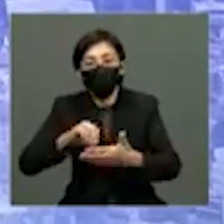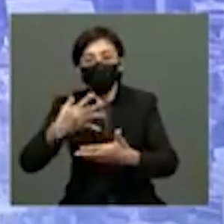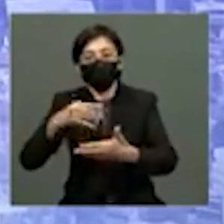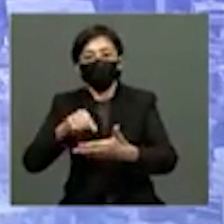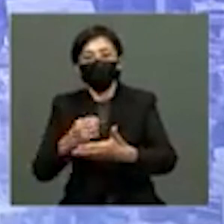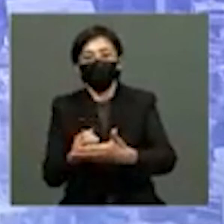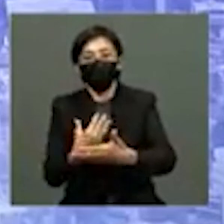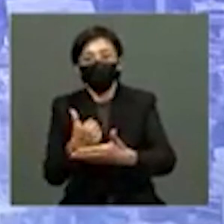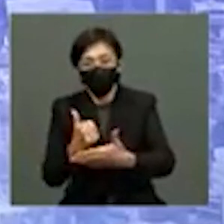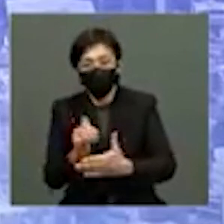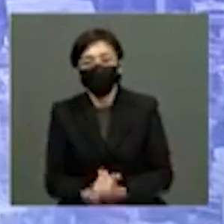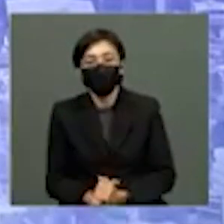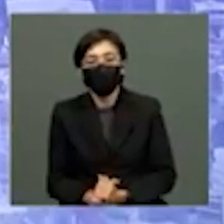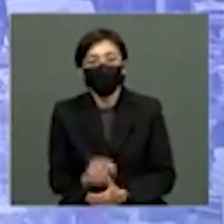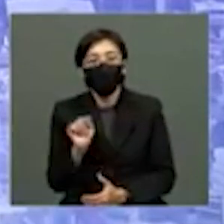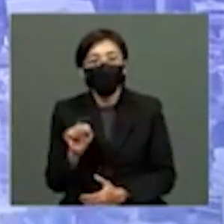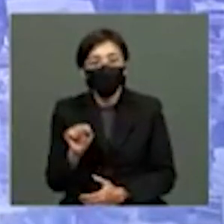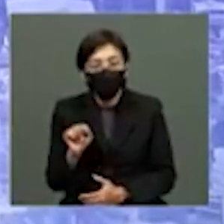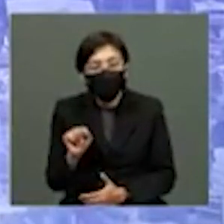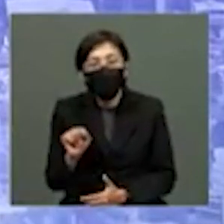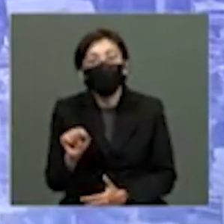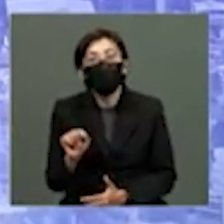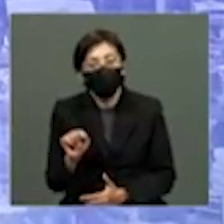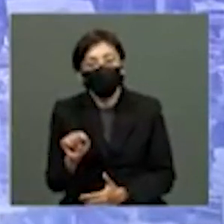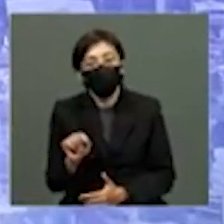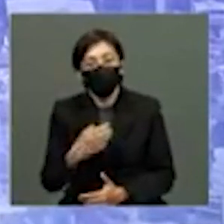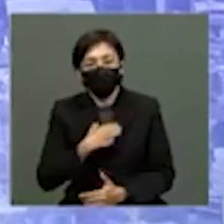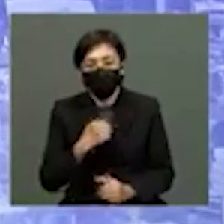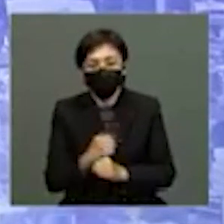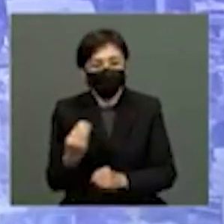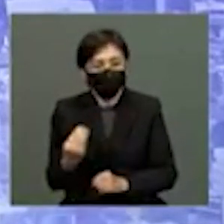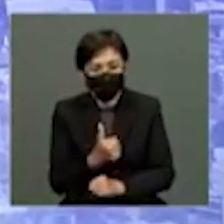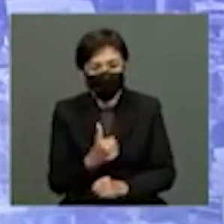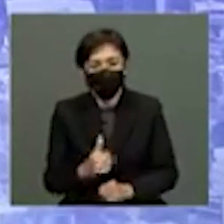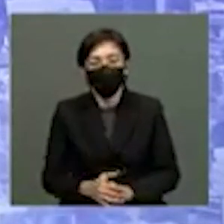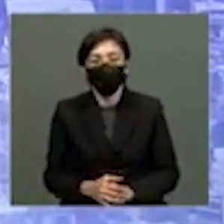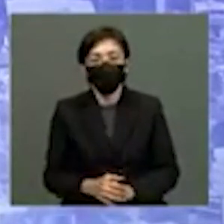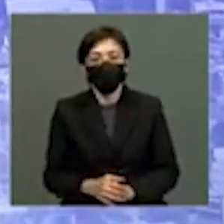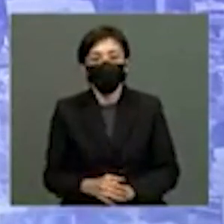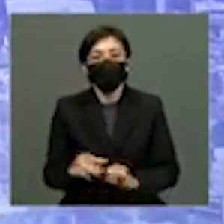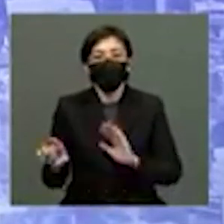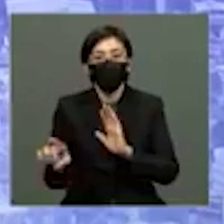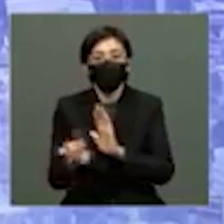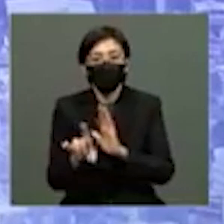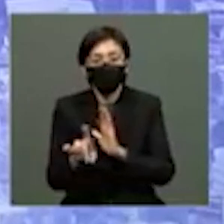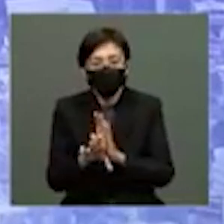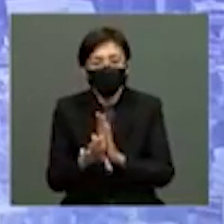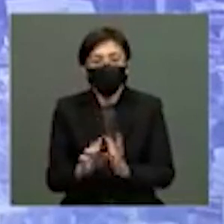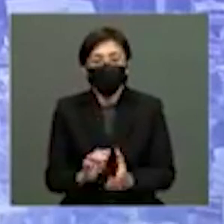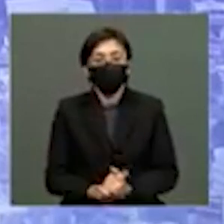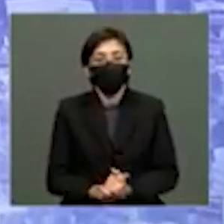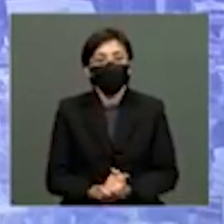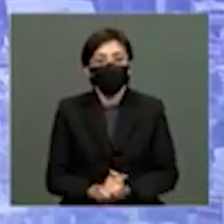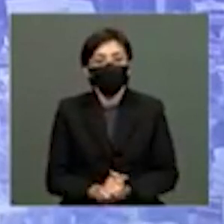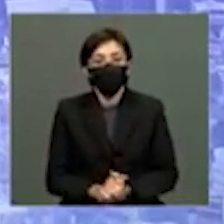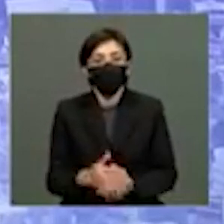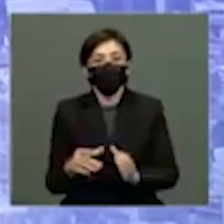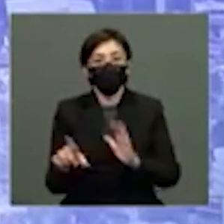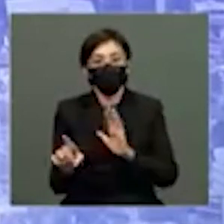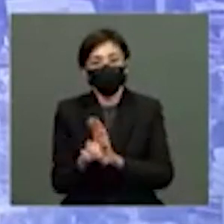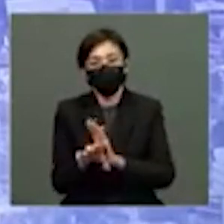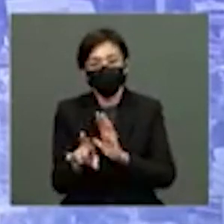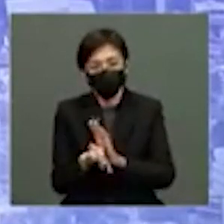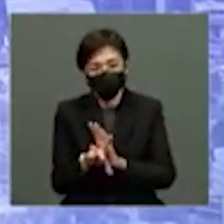ก็นี่คือสิ่งที่จะเกิดขึ้นโดยเร็วที่สุดนะครับสุดท้ายครับเป็นเรื่องของการแจ้งน